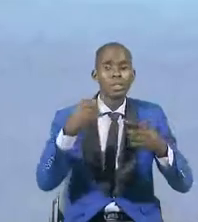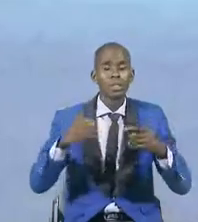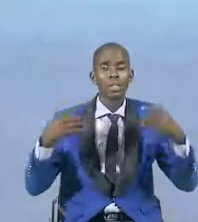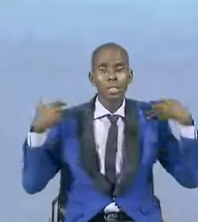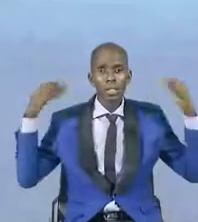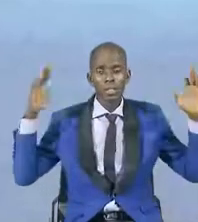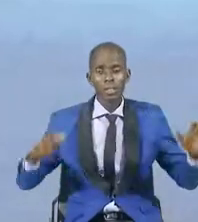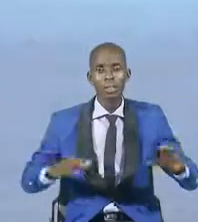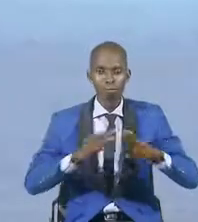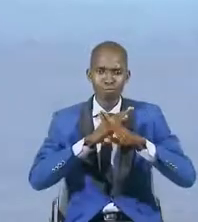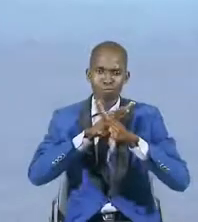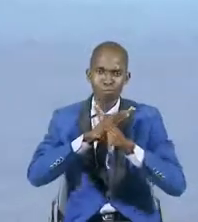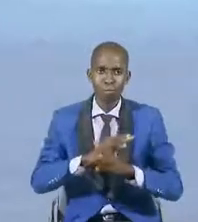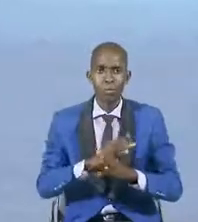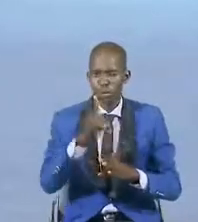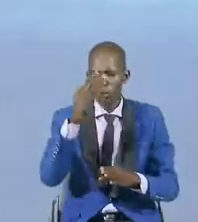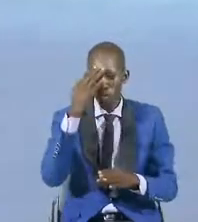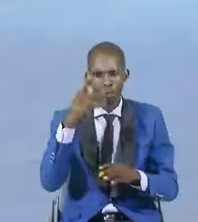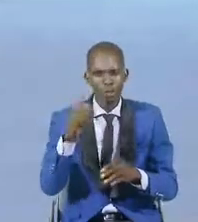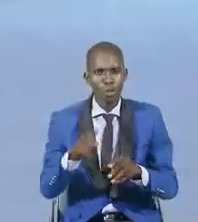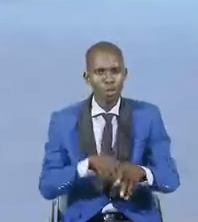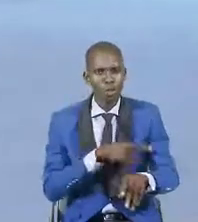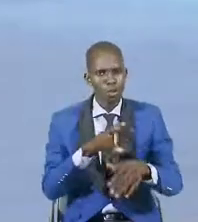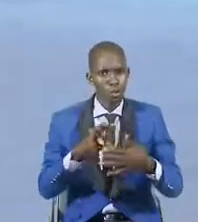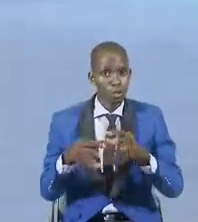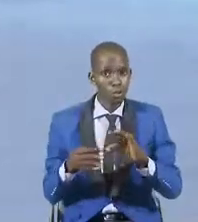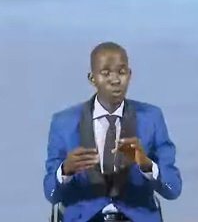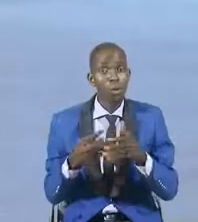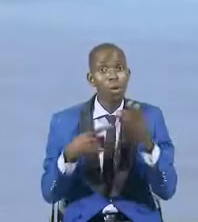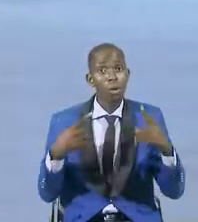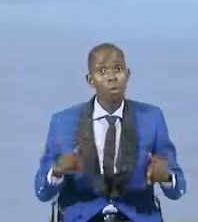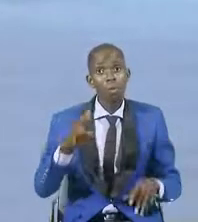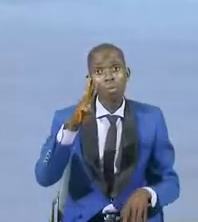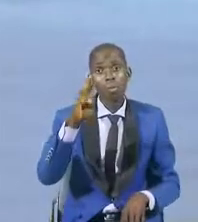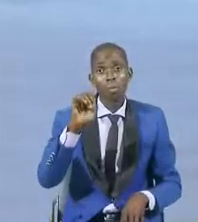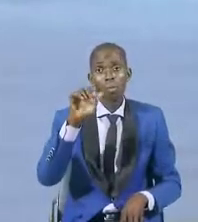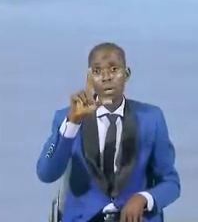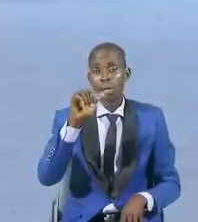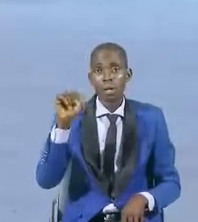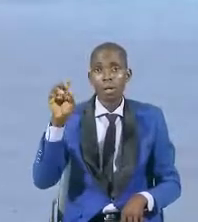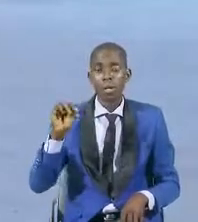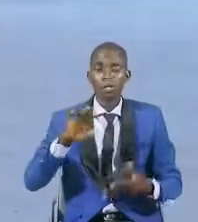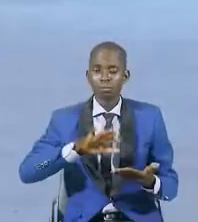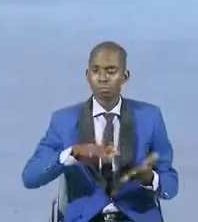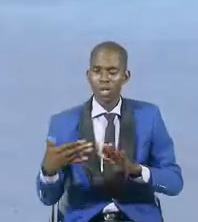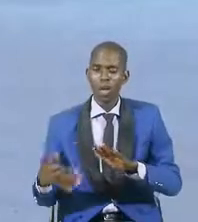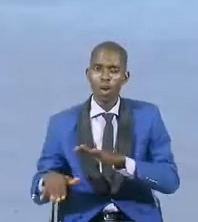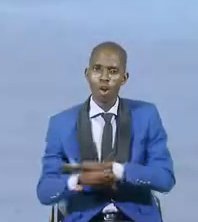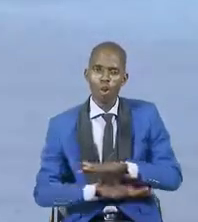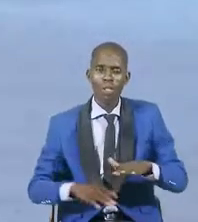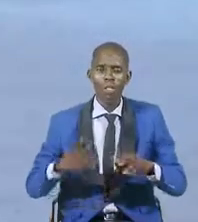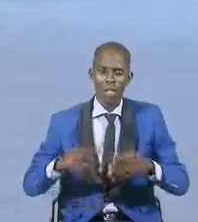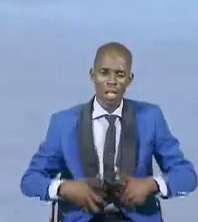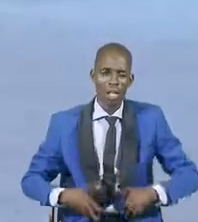ange l'a rencontré sur le chemin avec son épée pour couper une longue histoire. Il